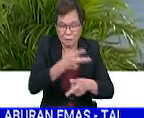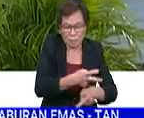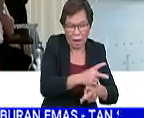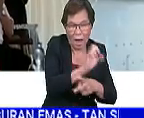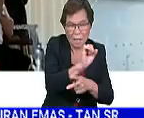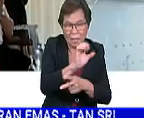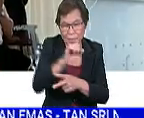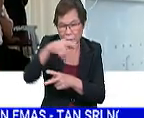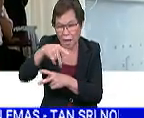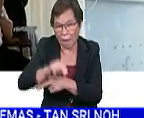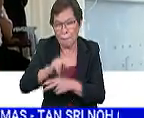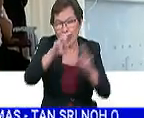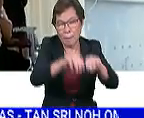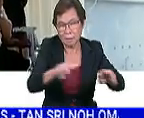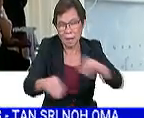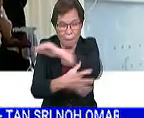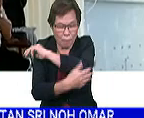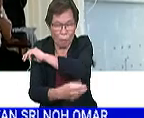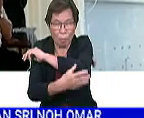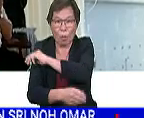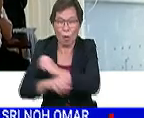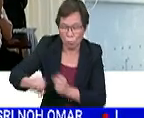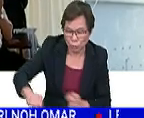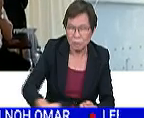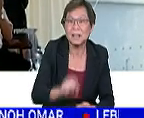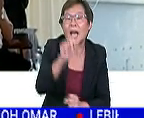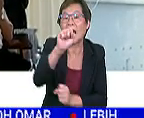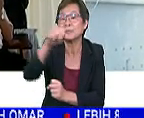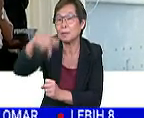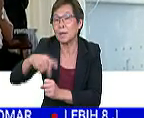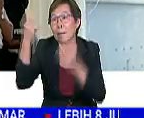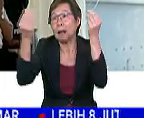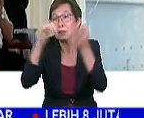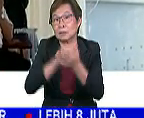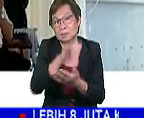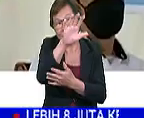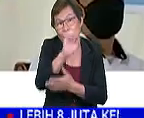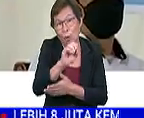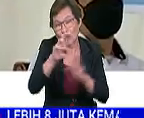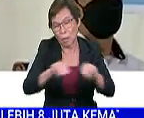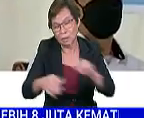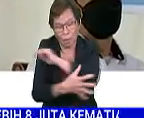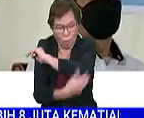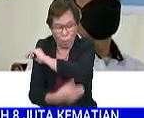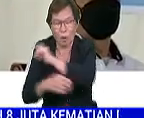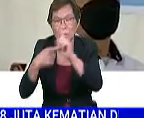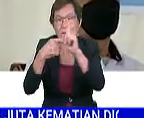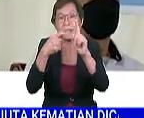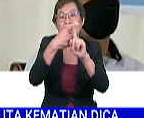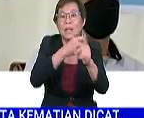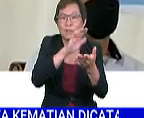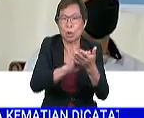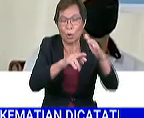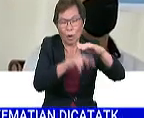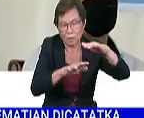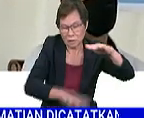sspm kepada pelajar asnaf merbuk di sungai petani pada Majlis itu seramai 50 orang pelajar asnaf dari sekolah rendah sekitar